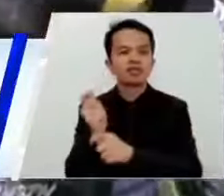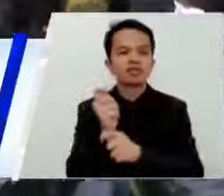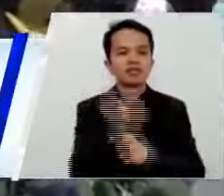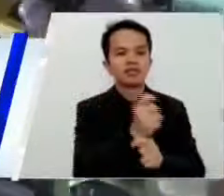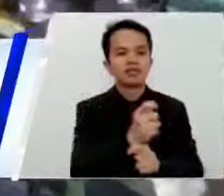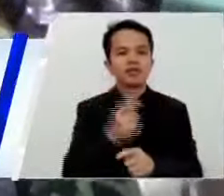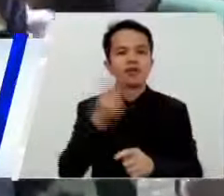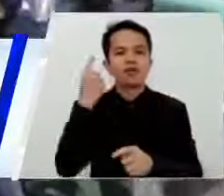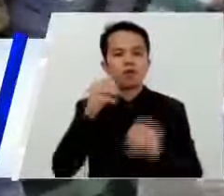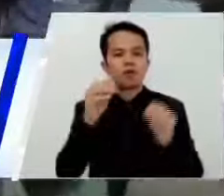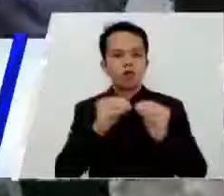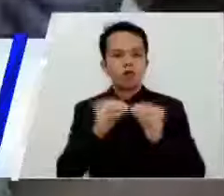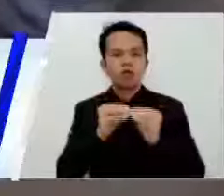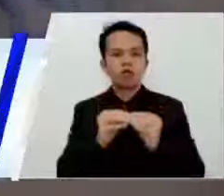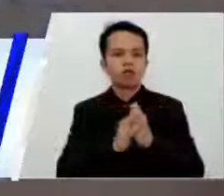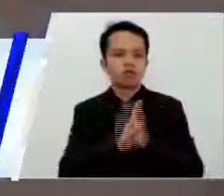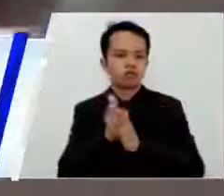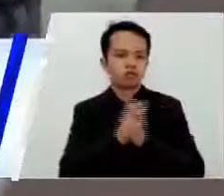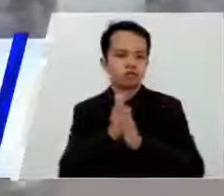mas masigasig.